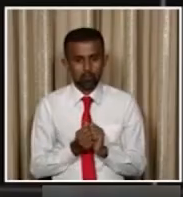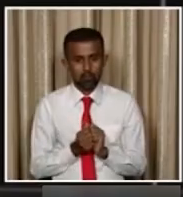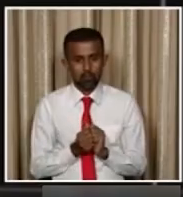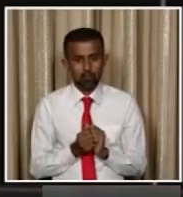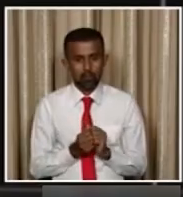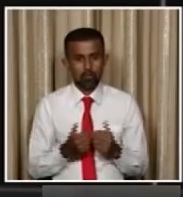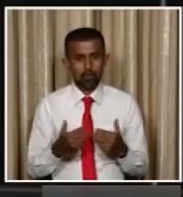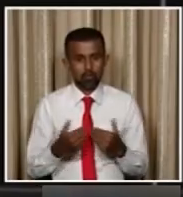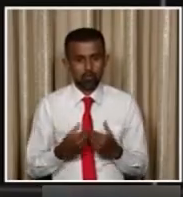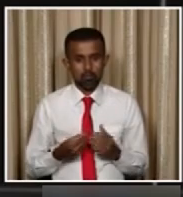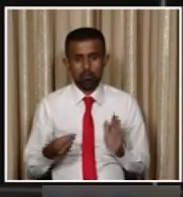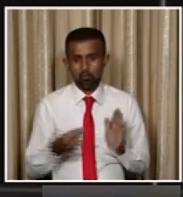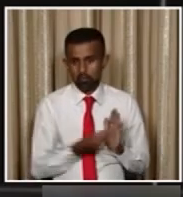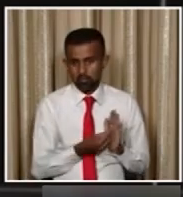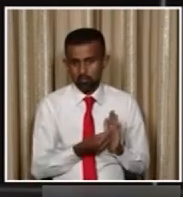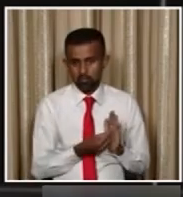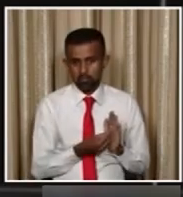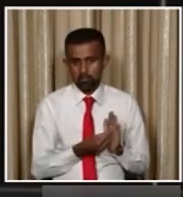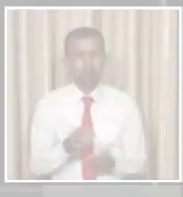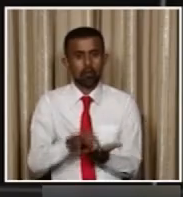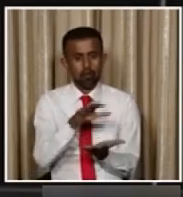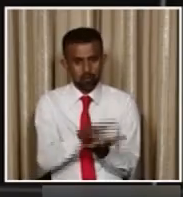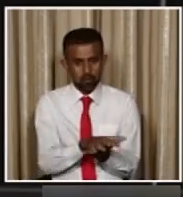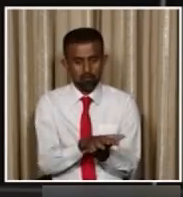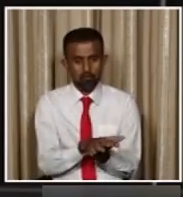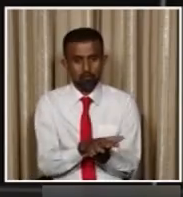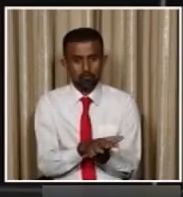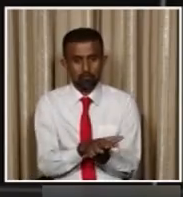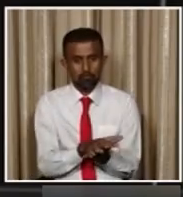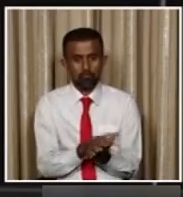මේකට ඇතුළත් කරන්නට යැව්වේ. ඒක අනිවාර්යෙන්ම ඇතුළත් වේවි.